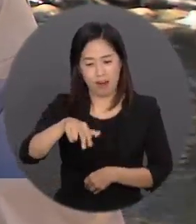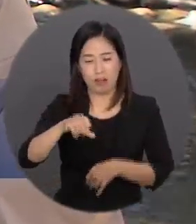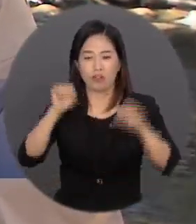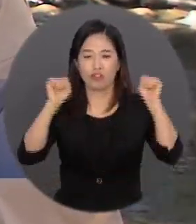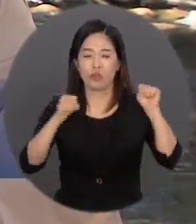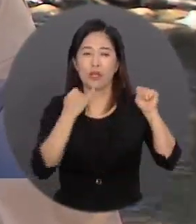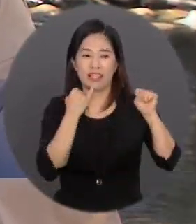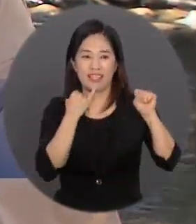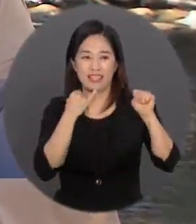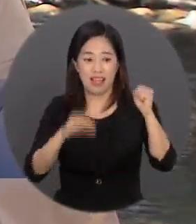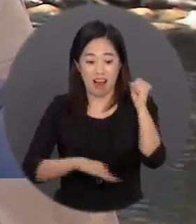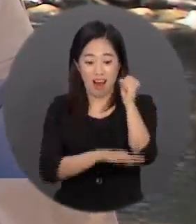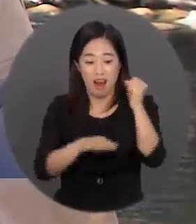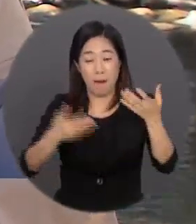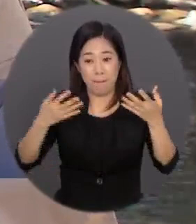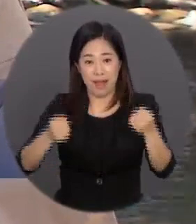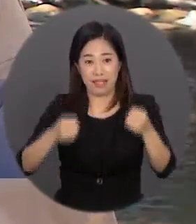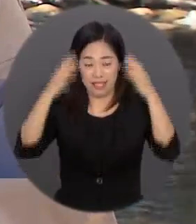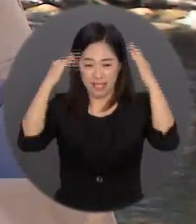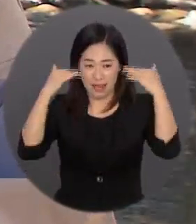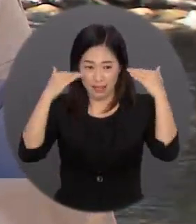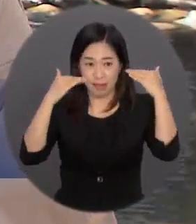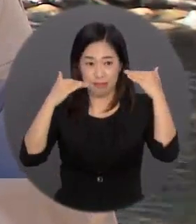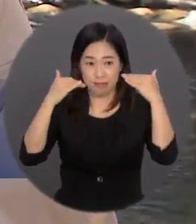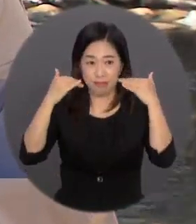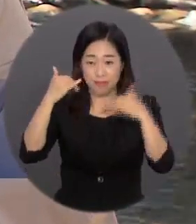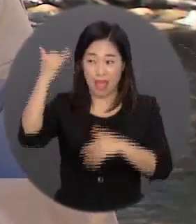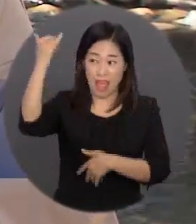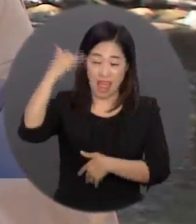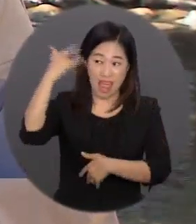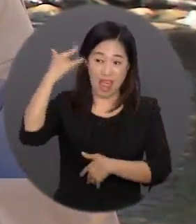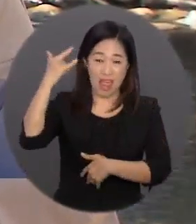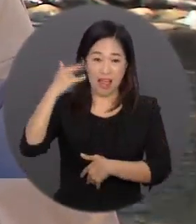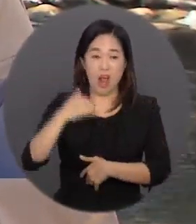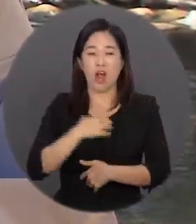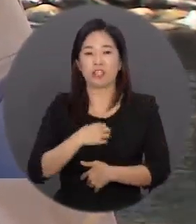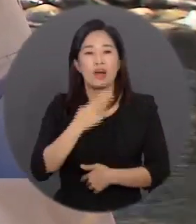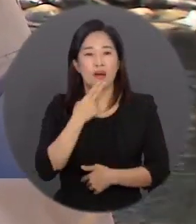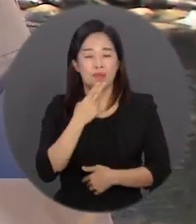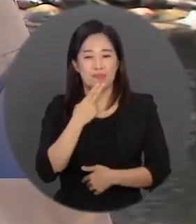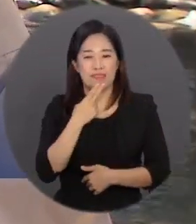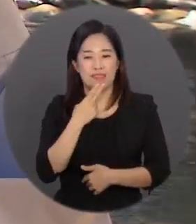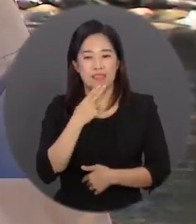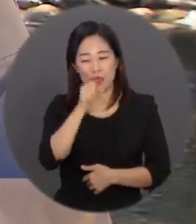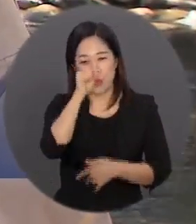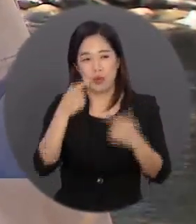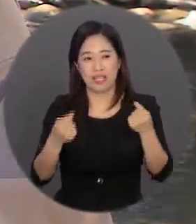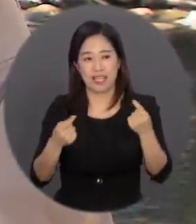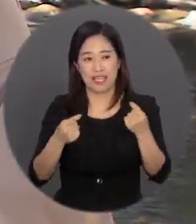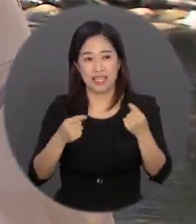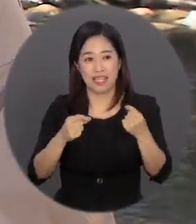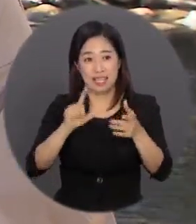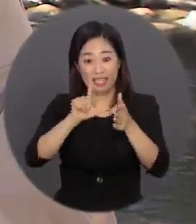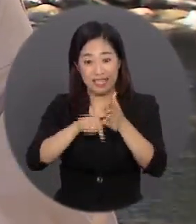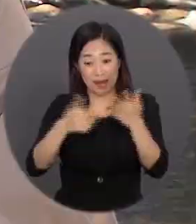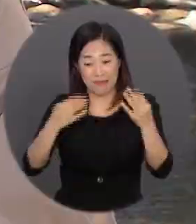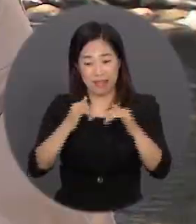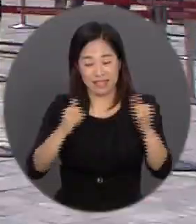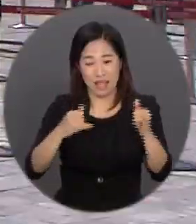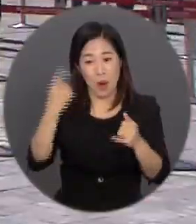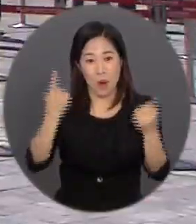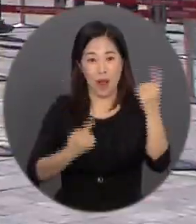같다. 그늘이 많아서 여름이라 뭐 햇빛 걱정 안 하셔도 좋을 것 같아요. 시간 되신 분들 많이 놀러 오시면